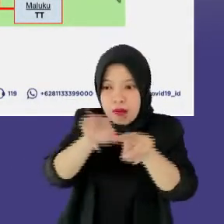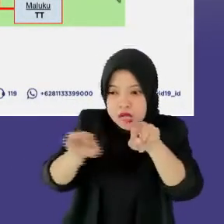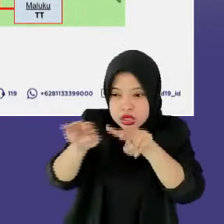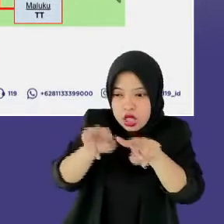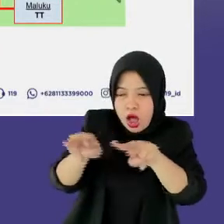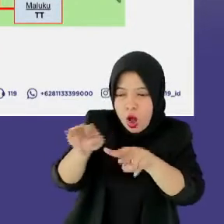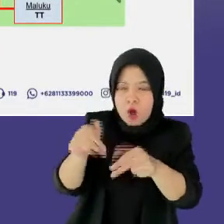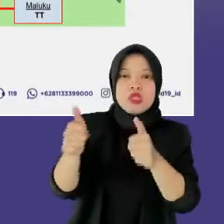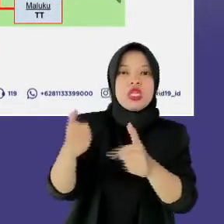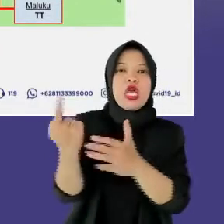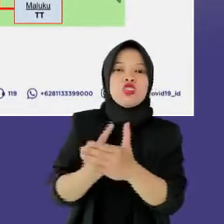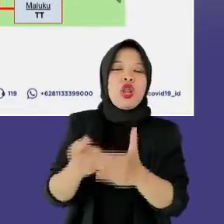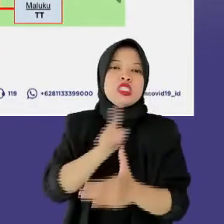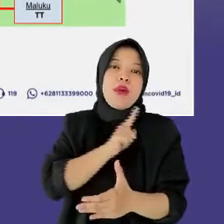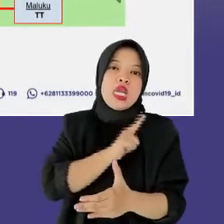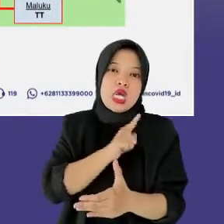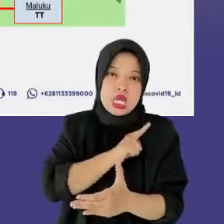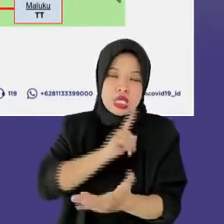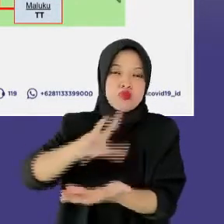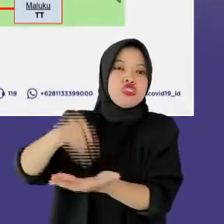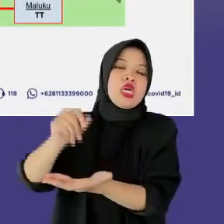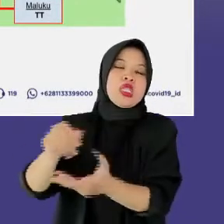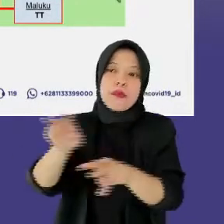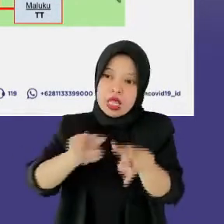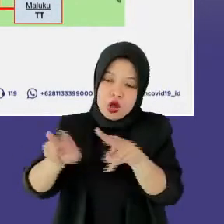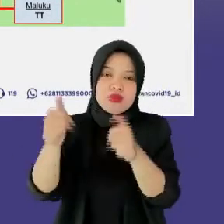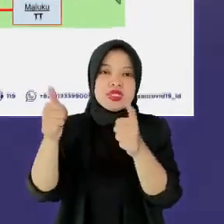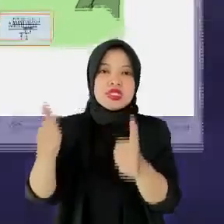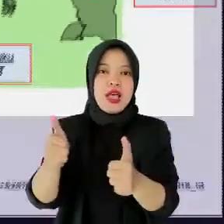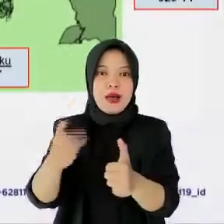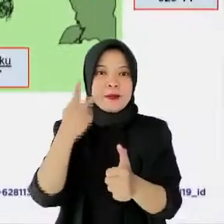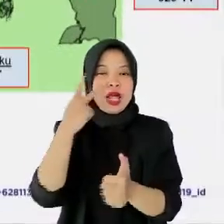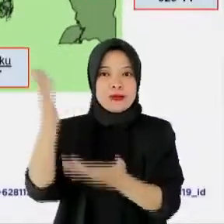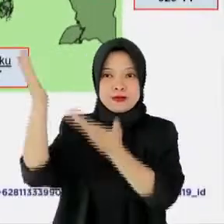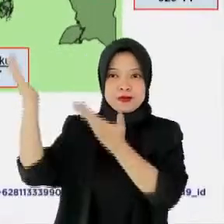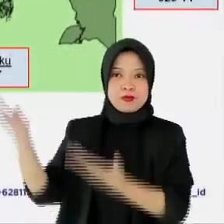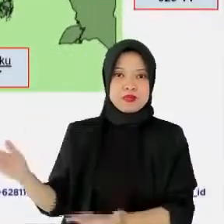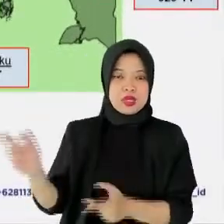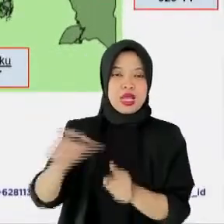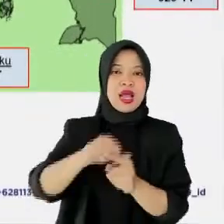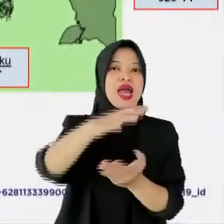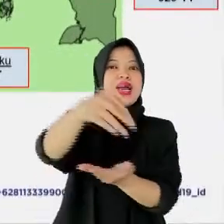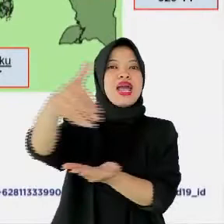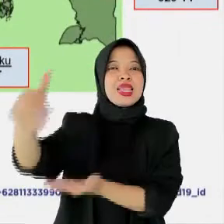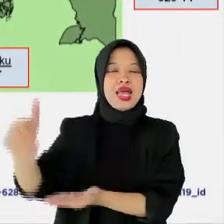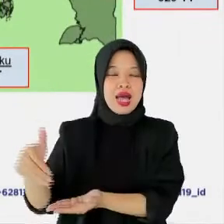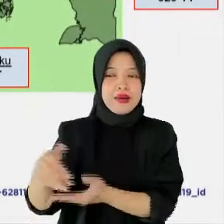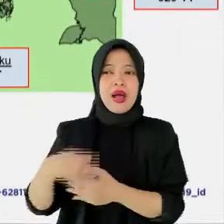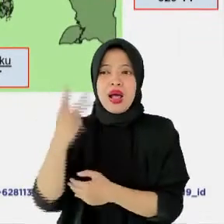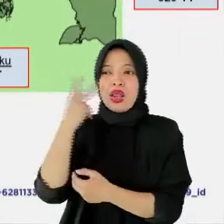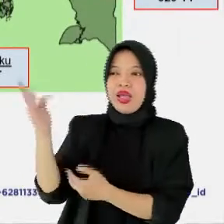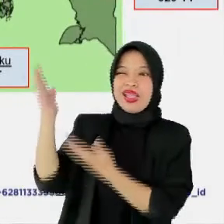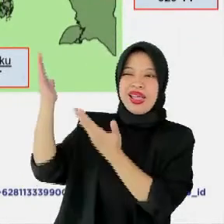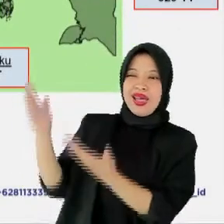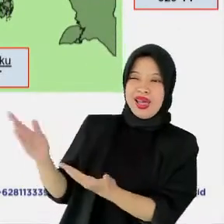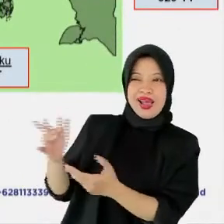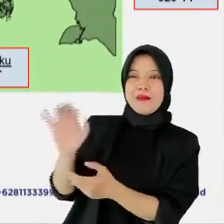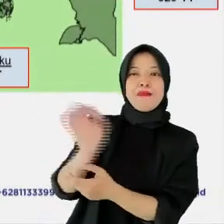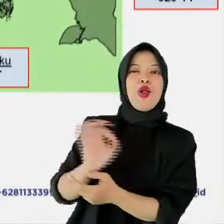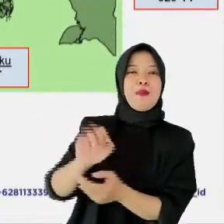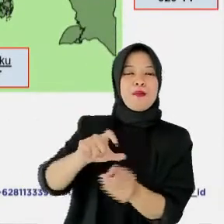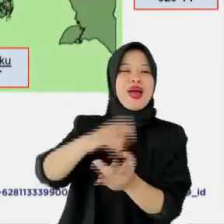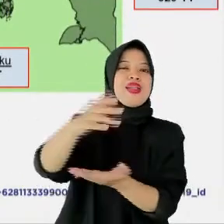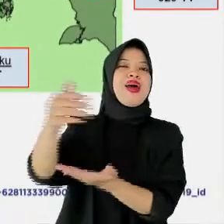untuk pelaksanaan isolasi mandirinya. Nah, di sini bisa kita lihat data-data, tapi mungkin ada catatannya Dokter Lola, di sini masih belum termasuk data